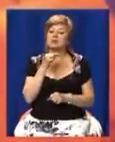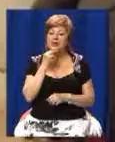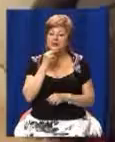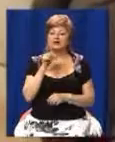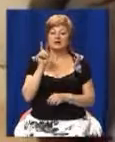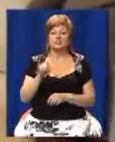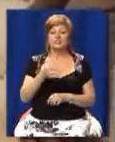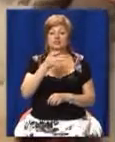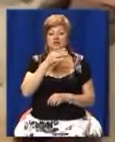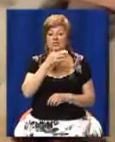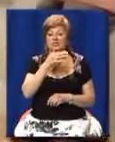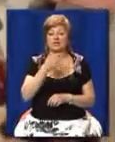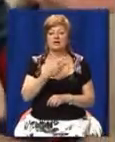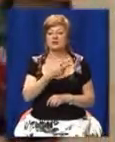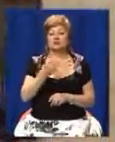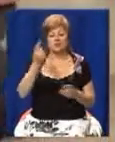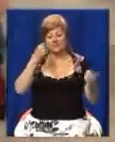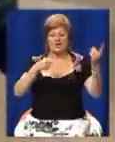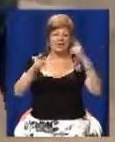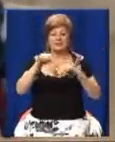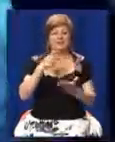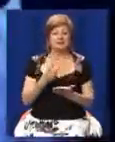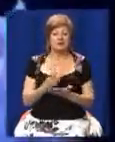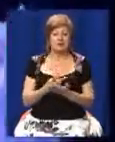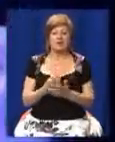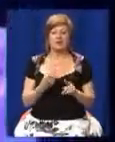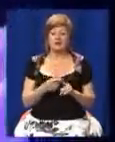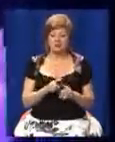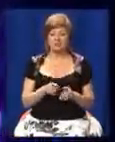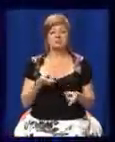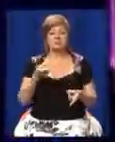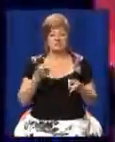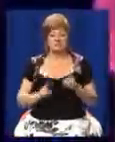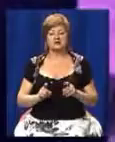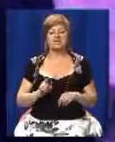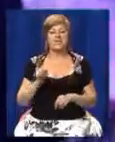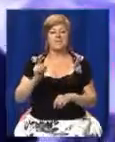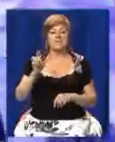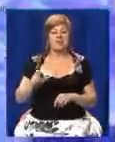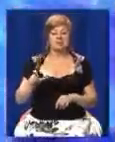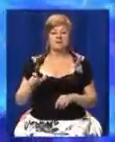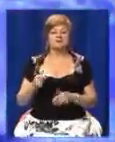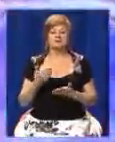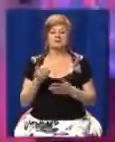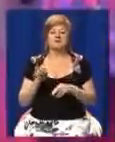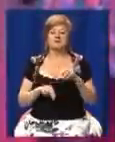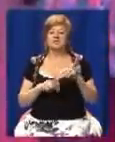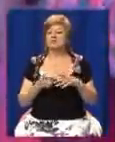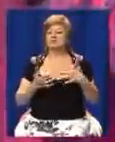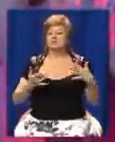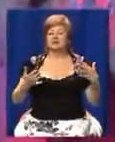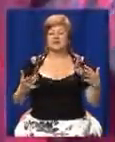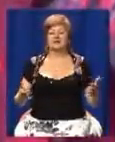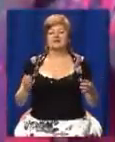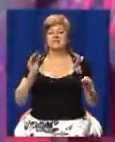же час проявляючи всю свою фантазію. Тож не дивно, що справжні майстри будують льодові ресторани чи лазні, з льоду